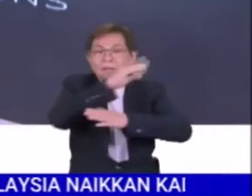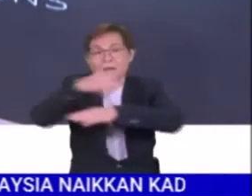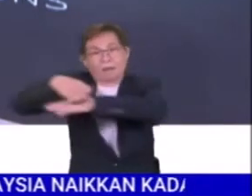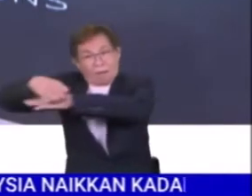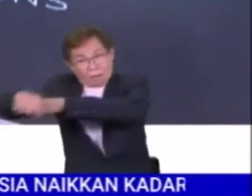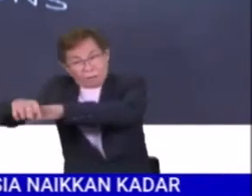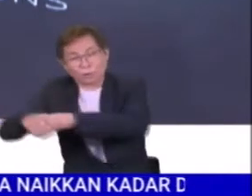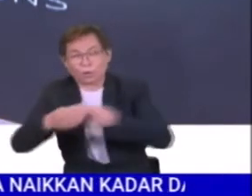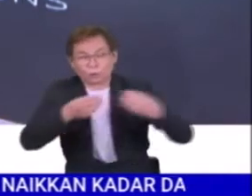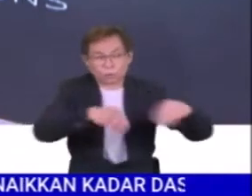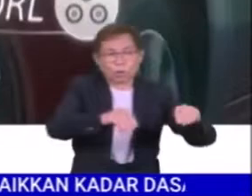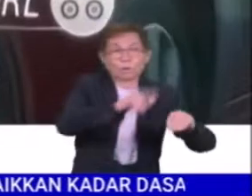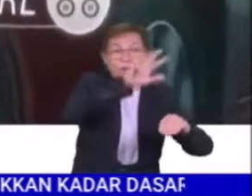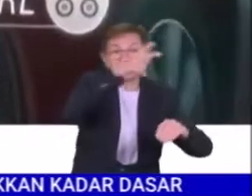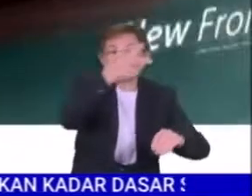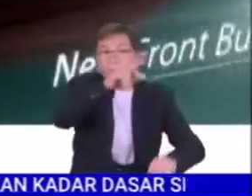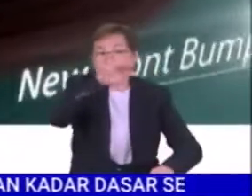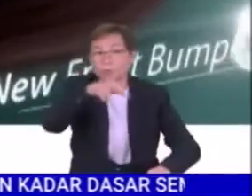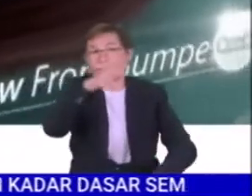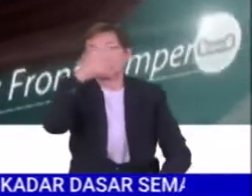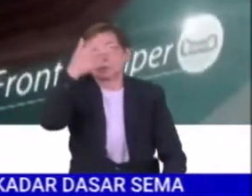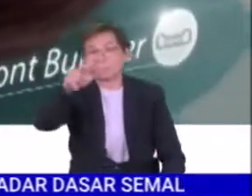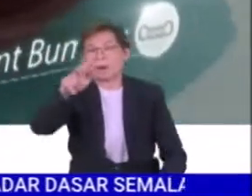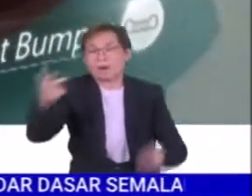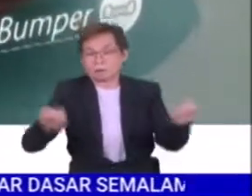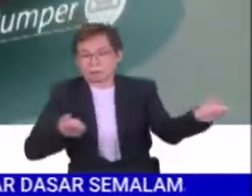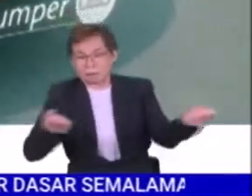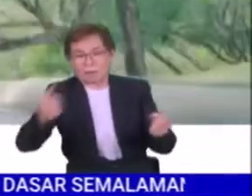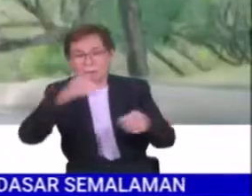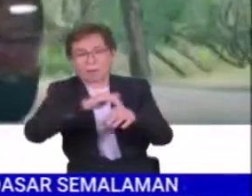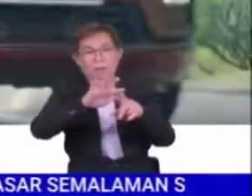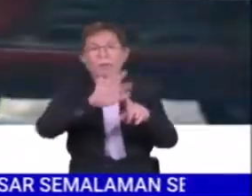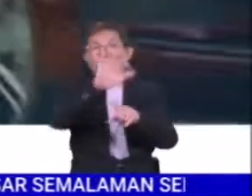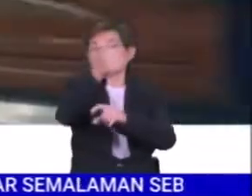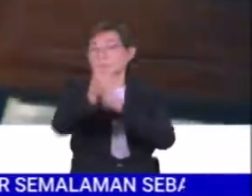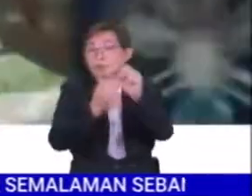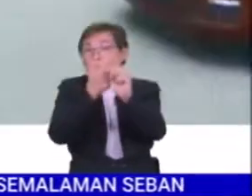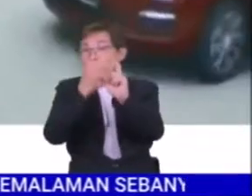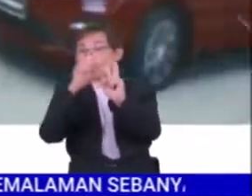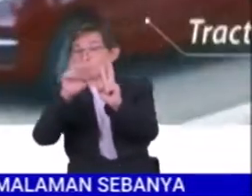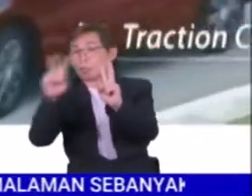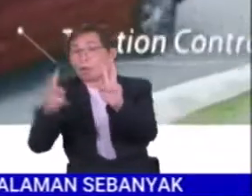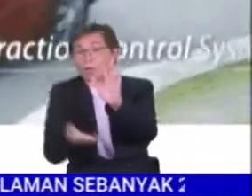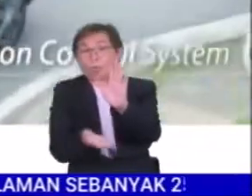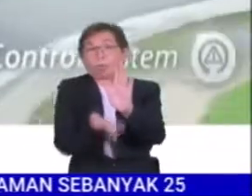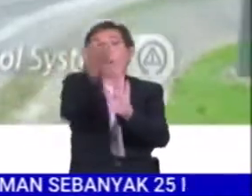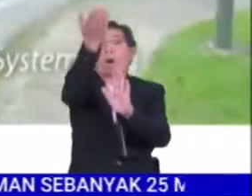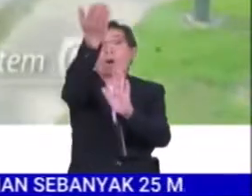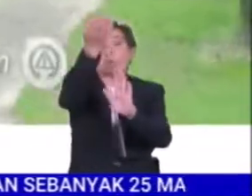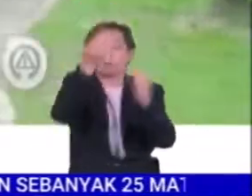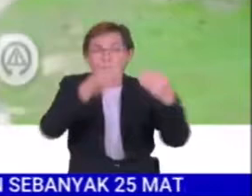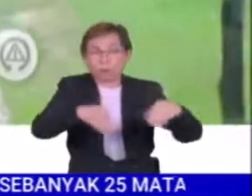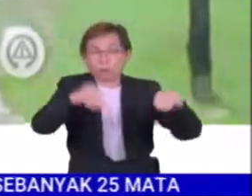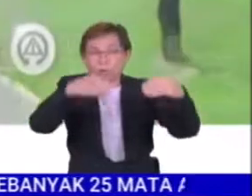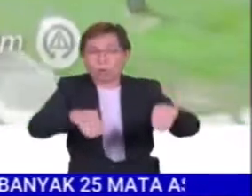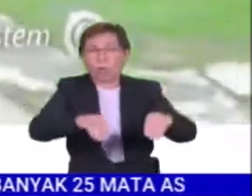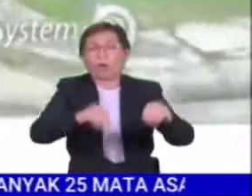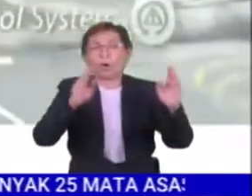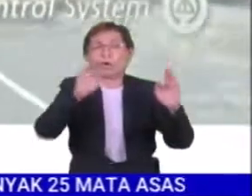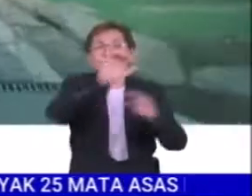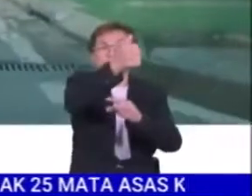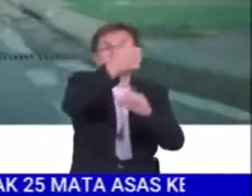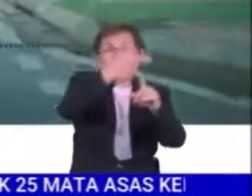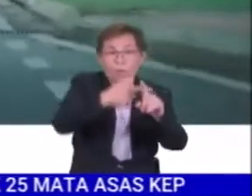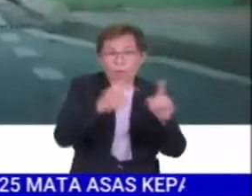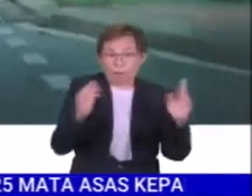ekspor. Jualan 13,013 unit kenderaan pada Oktober 2022 telah melonjakkan jumlah jualan bagi 10